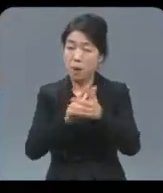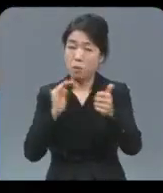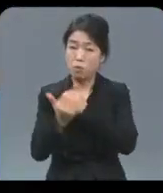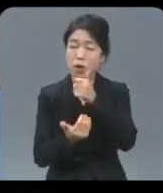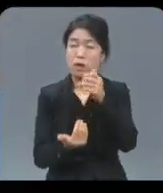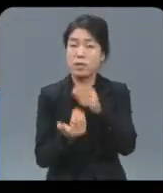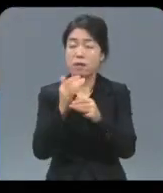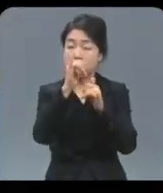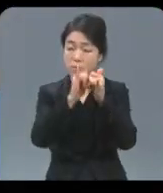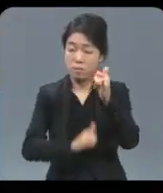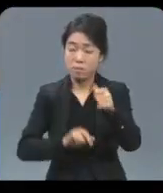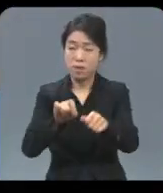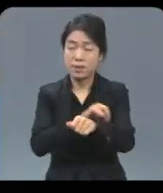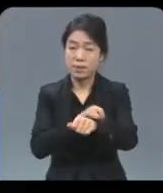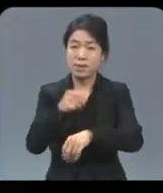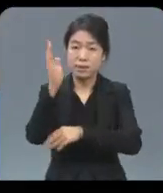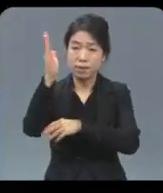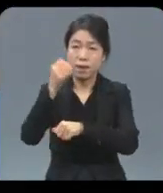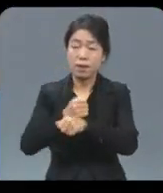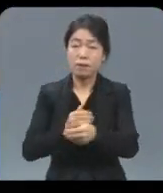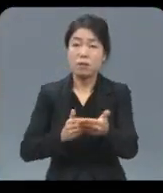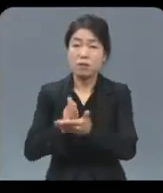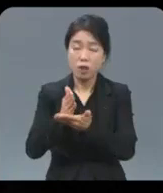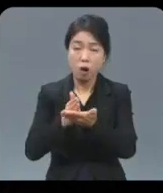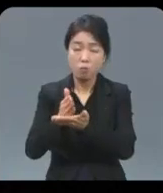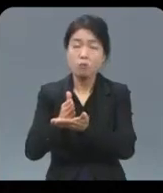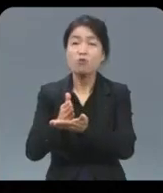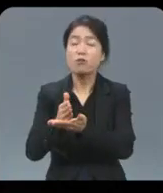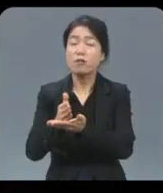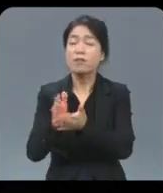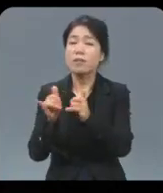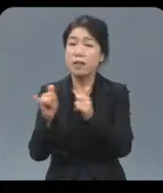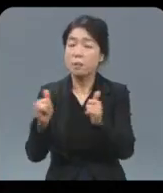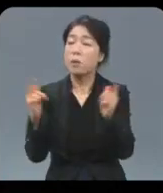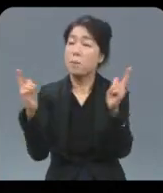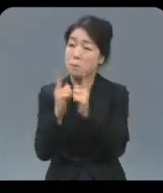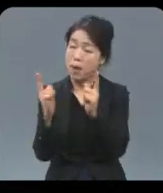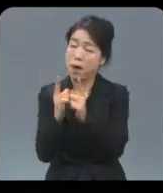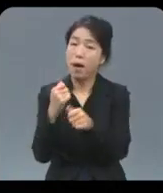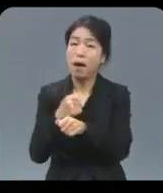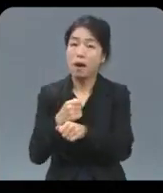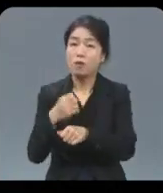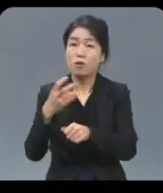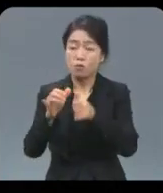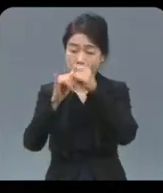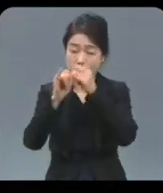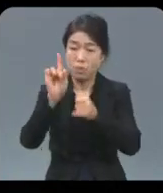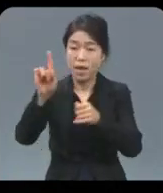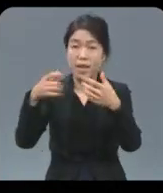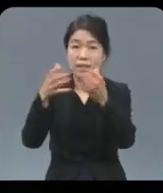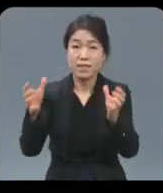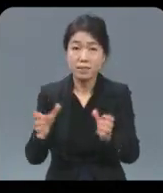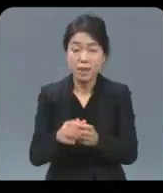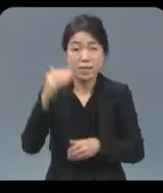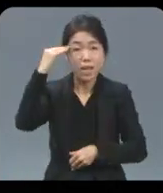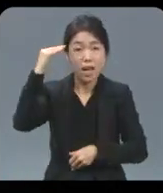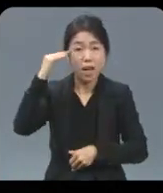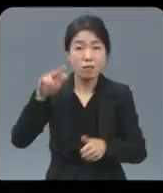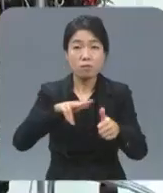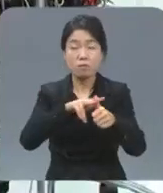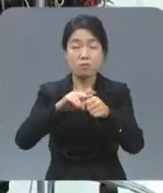역사에 대한 특강과 함께 전문 화이트 해커와의 만남도 이루어지며 최우수상 한 팀에게는 한국